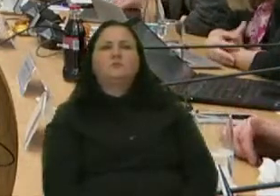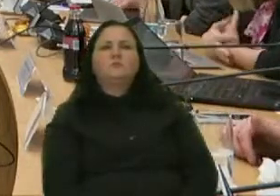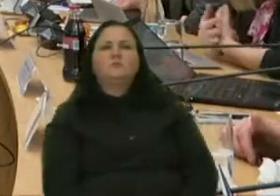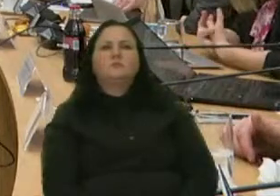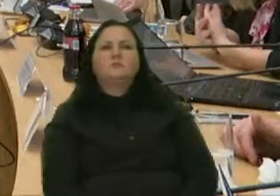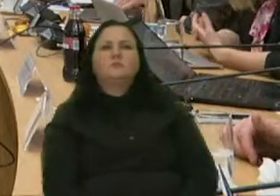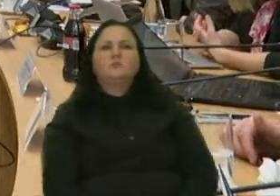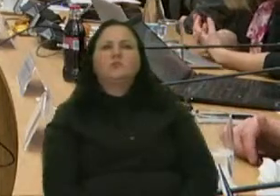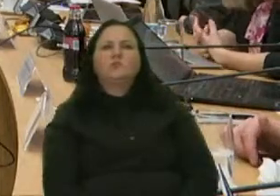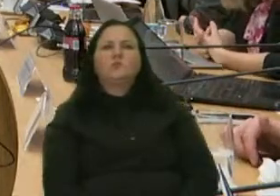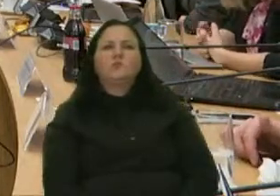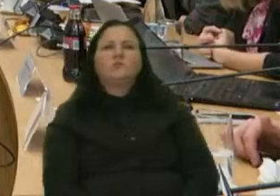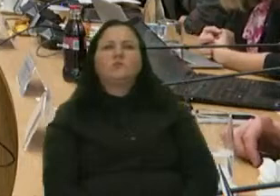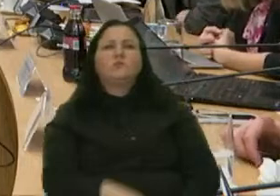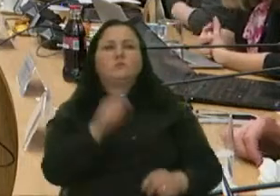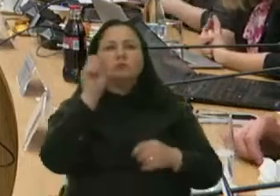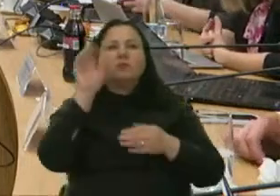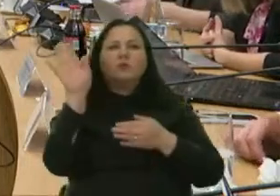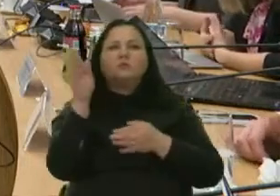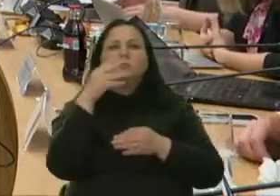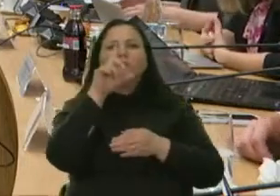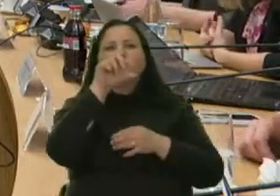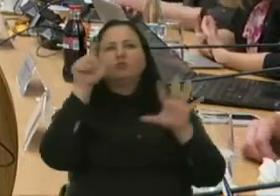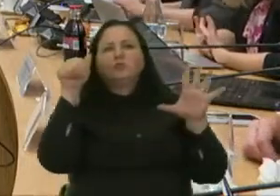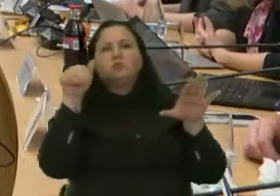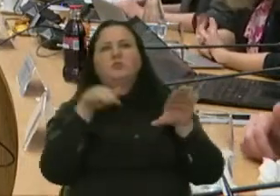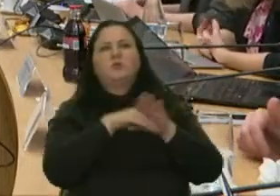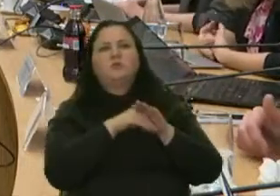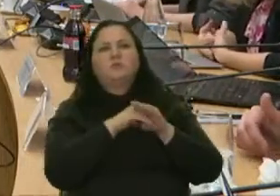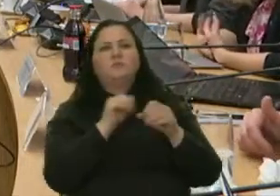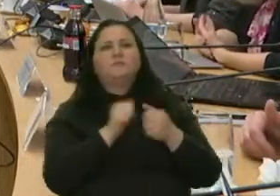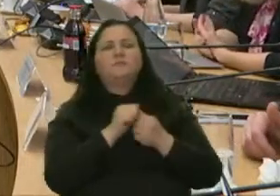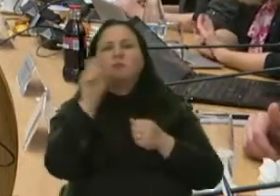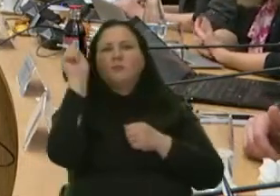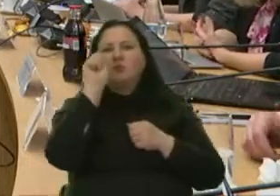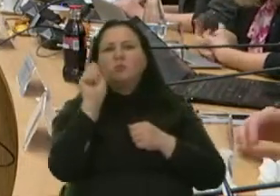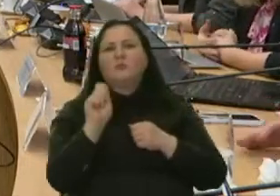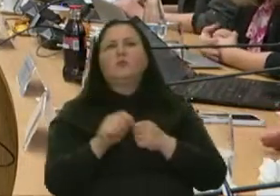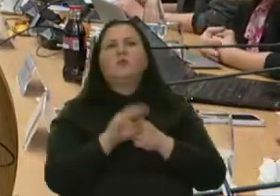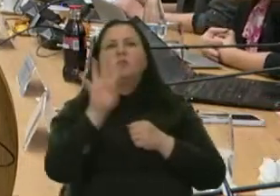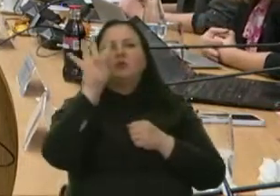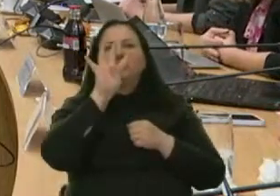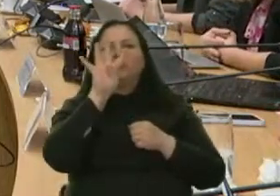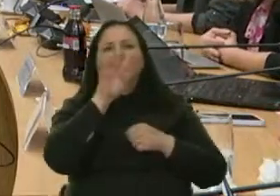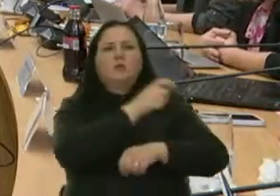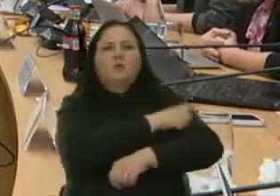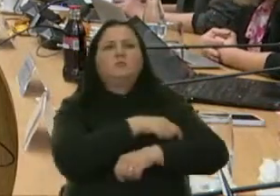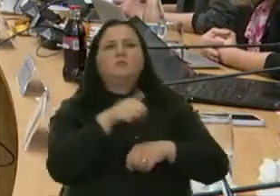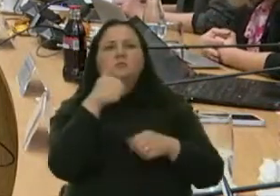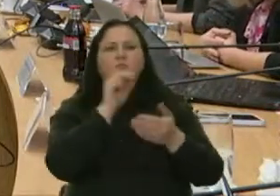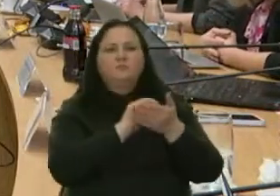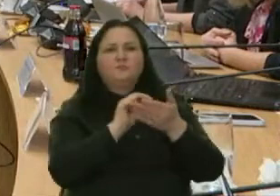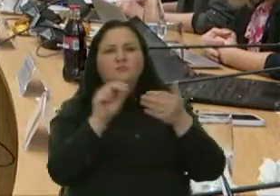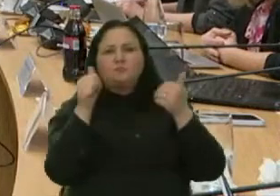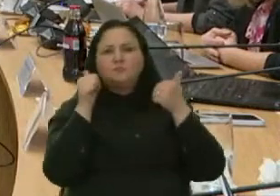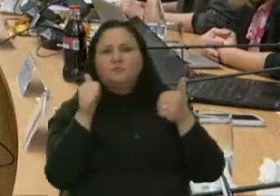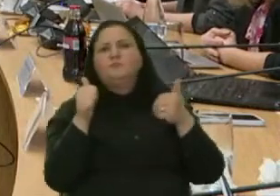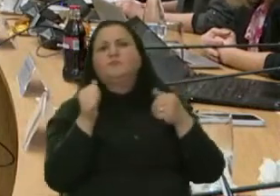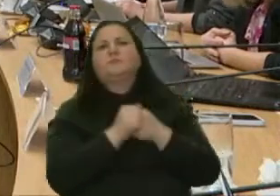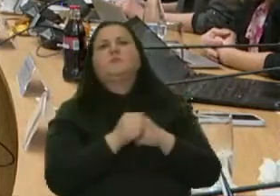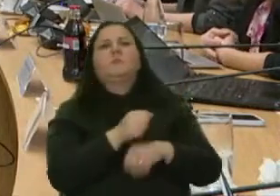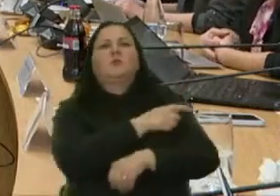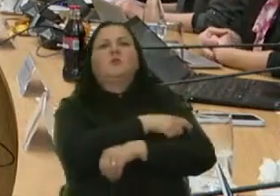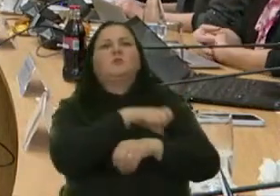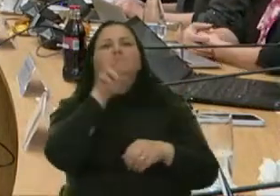tre Proiectul a trecut cu 26 de voturi prede hot numărul 4 Comisia 1 Comisia de buget aviz favorabil